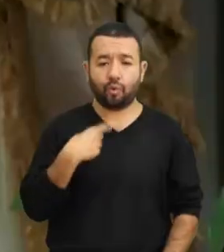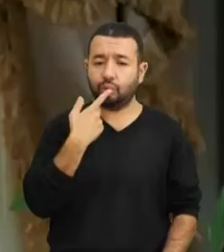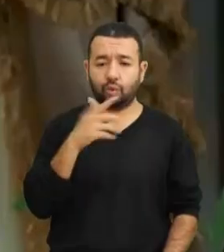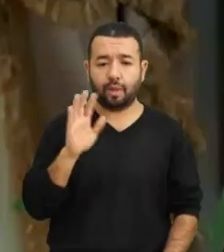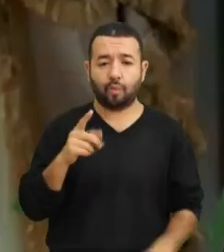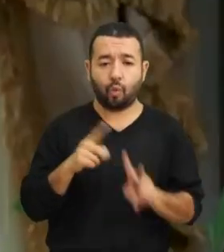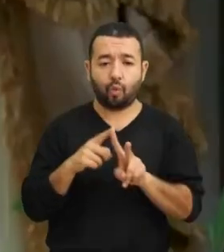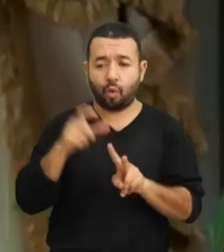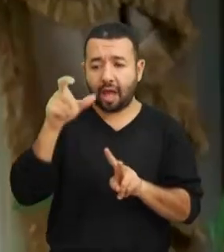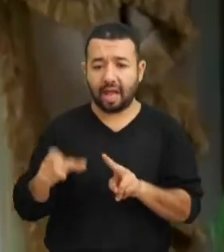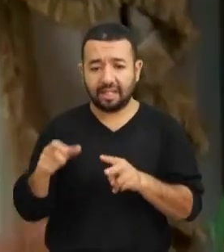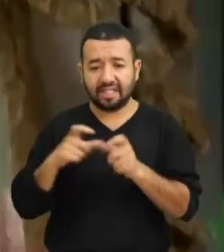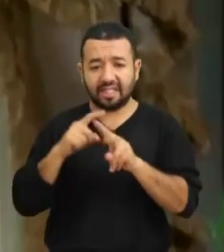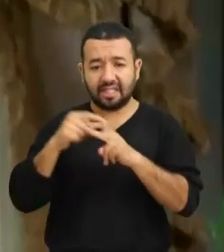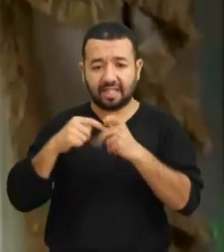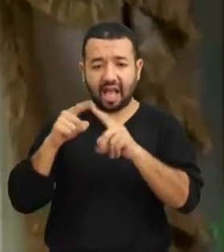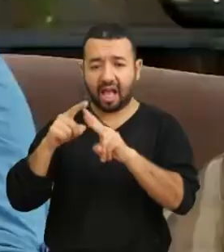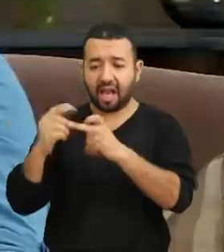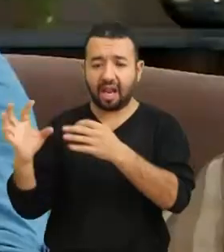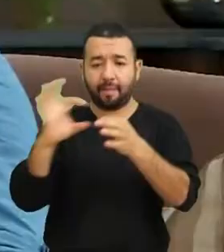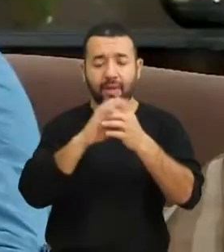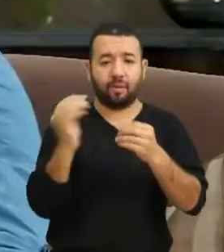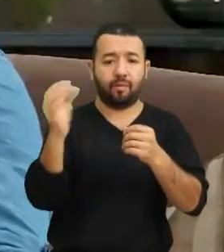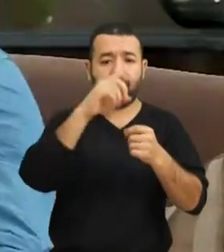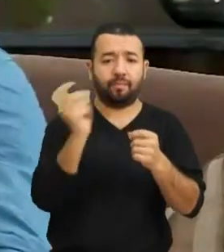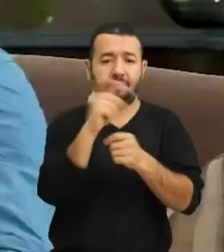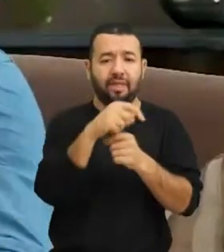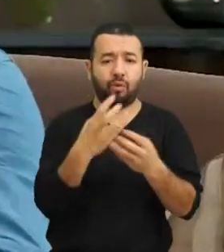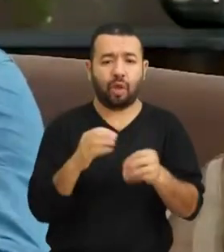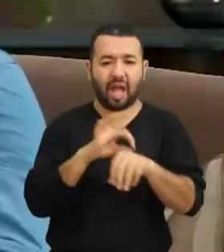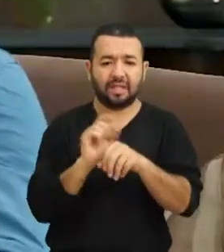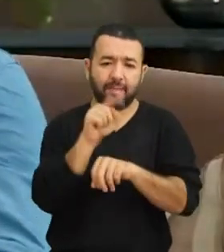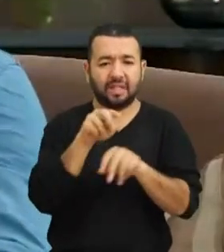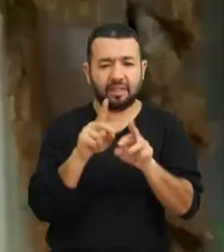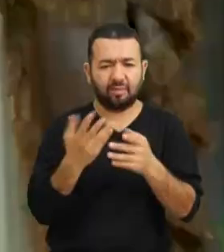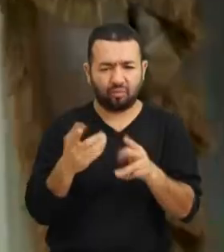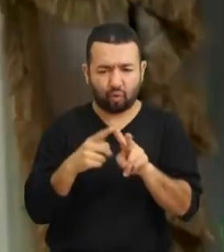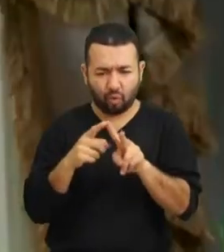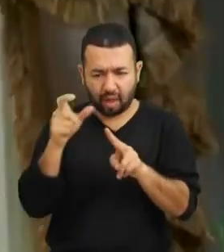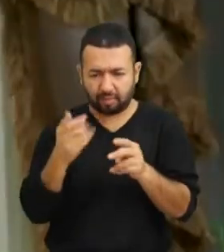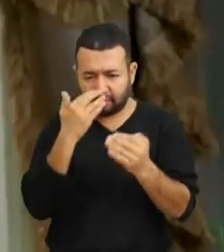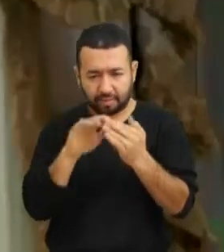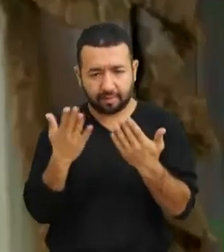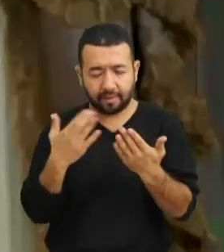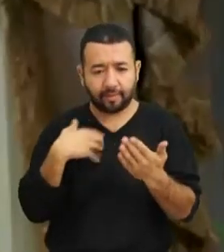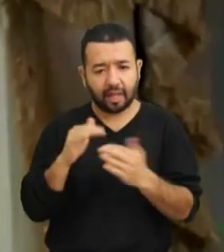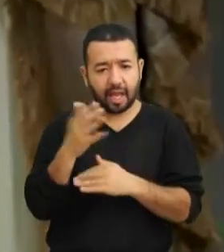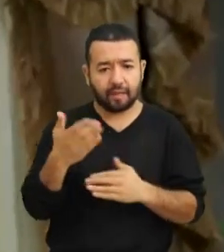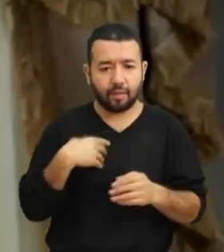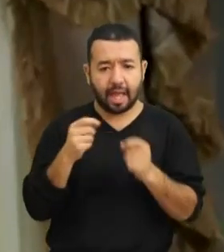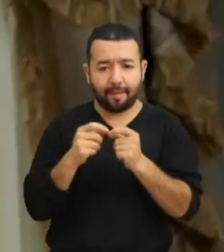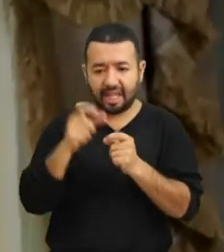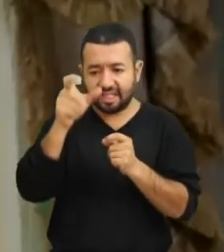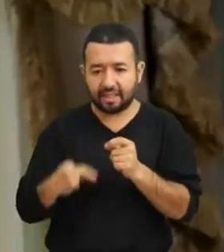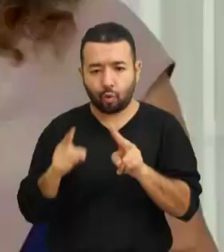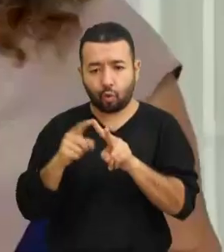söylemiyorum. Nurhan'ın sakarlığı resmen Biricik'e bulaştı. Nasıl ya? Nurhan'ın... Ne alakası var ya? Ya hayatım, bu biricik Nurhan'la bir